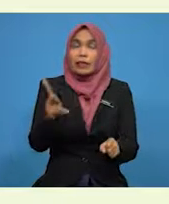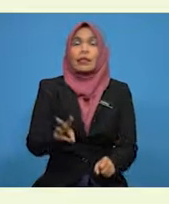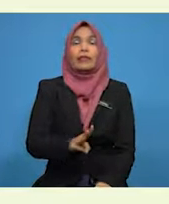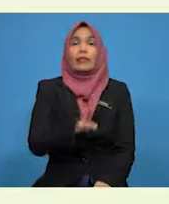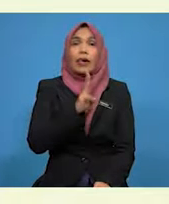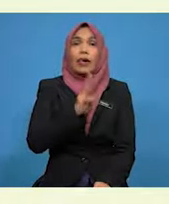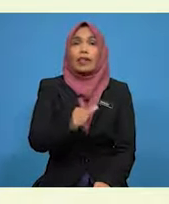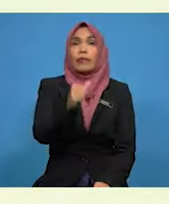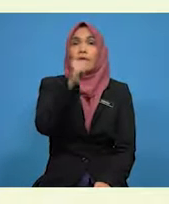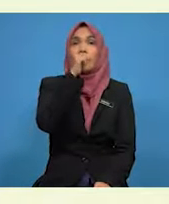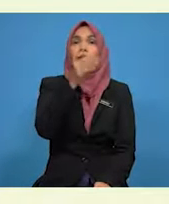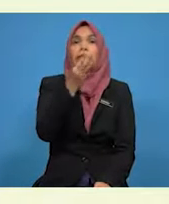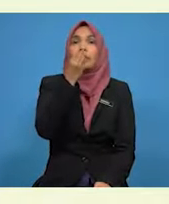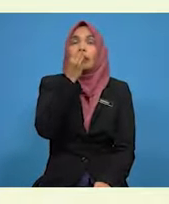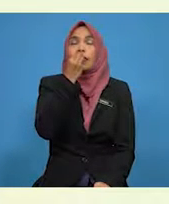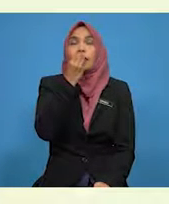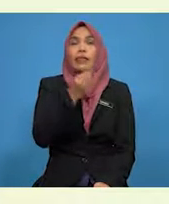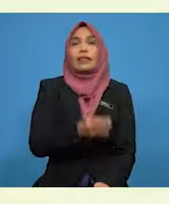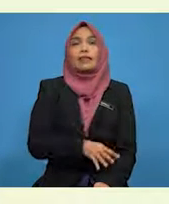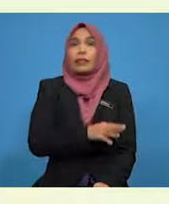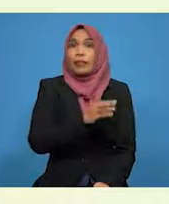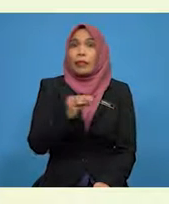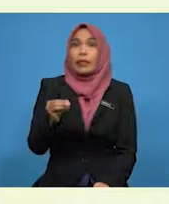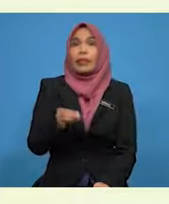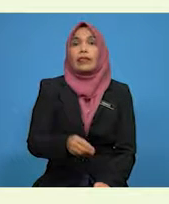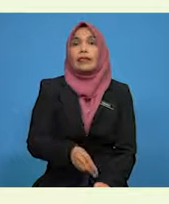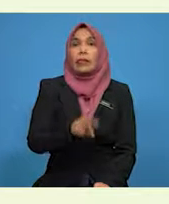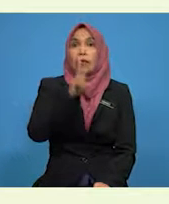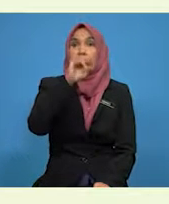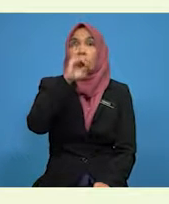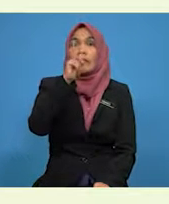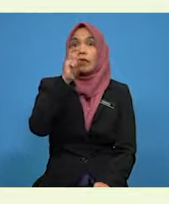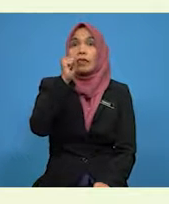makanan dan suplemen pada anak poultry atau DOC.